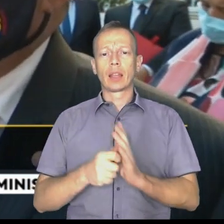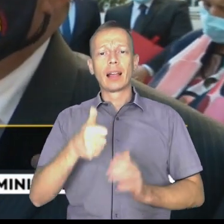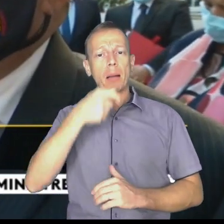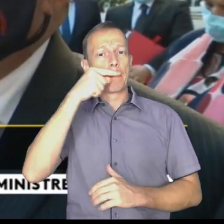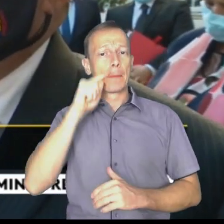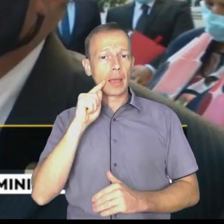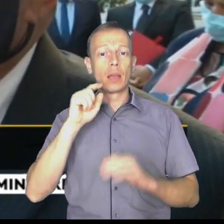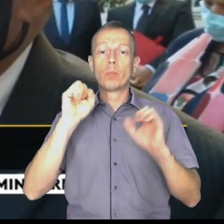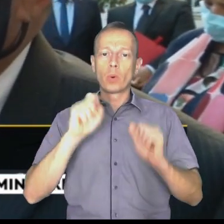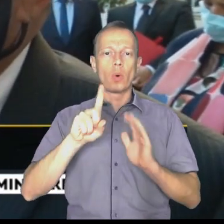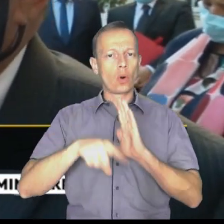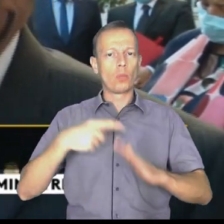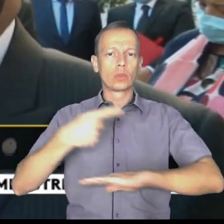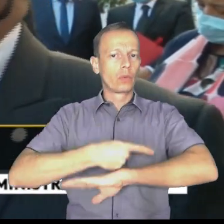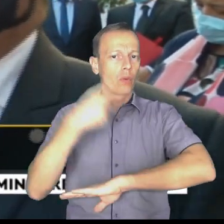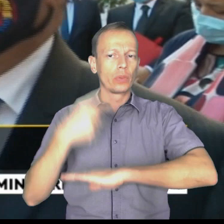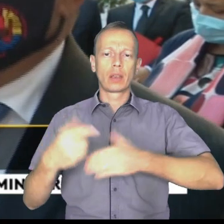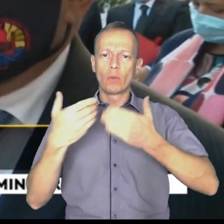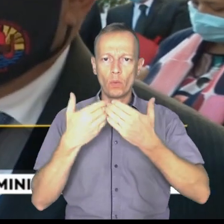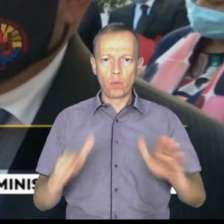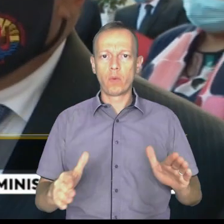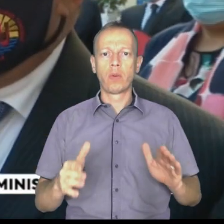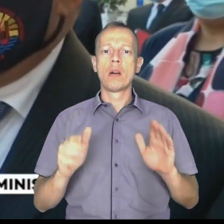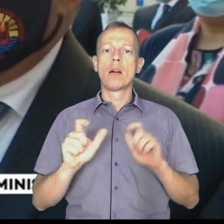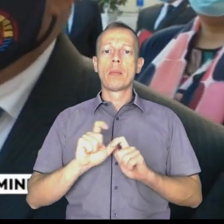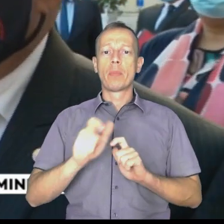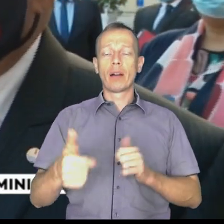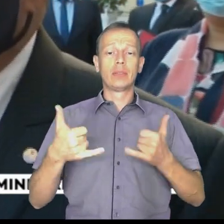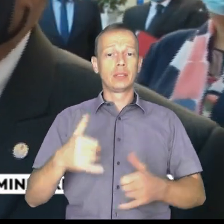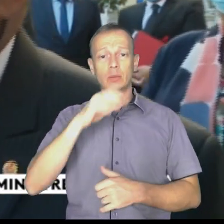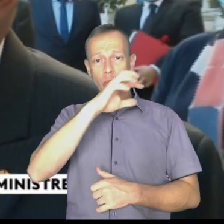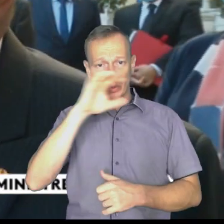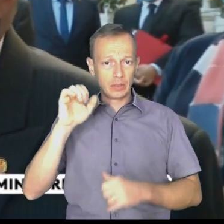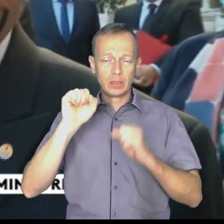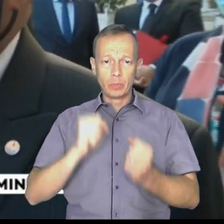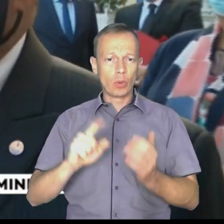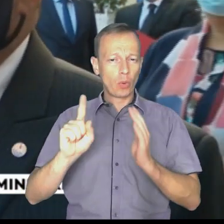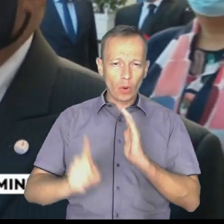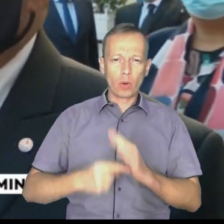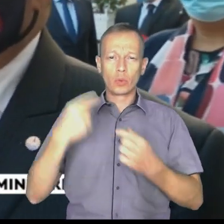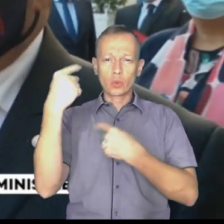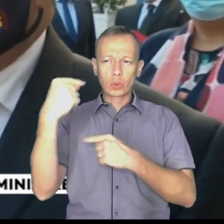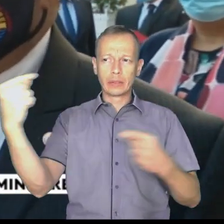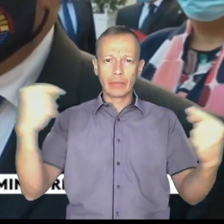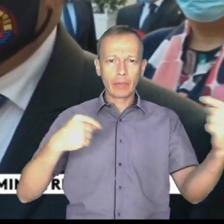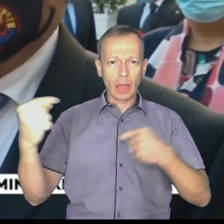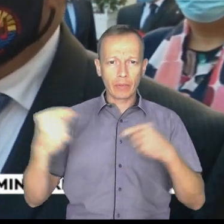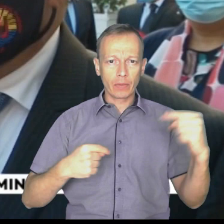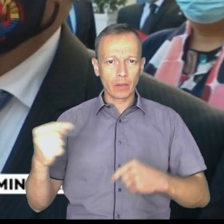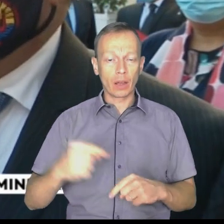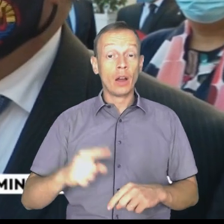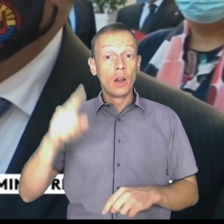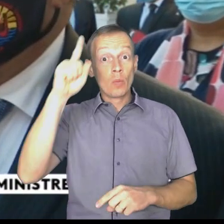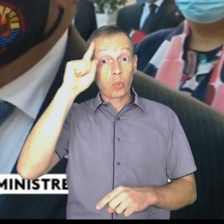nous puissions réouvrir nos frontières et pouvoir accueillir en Polynésie française à nouveau des touristes parce que